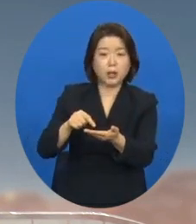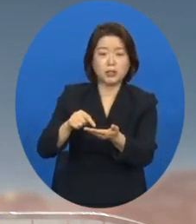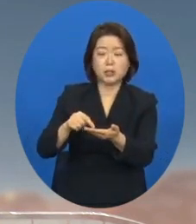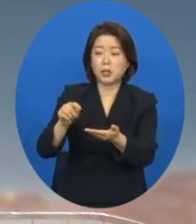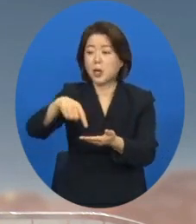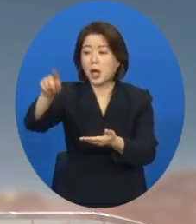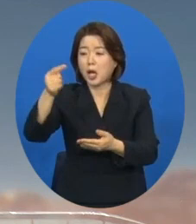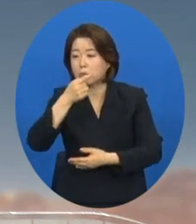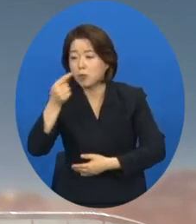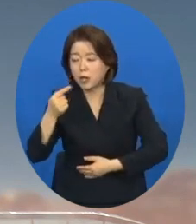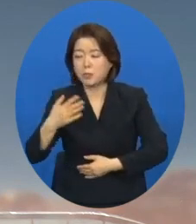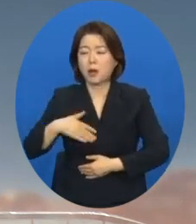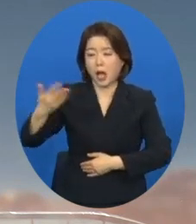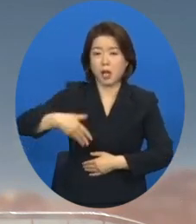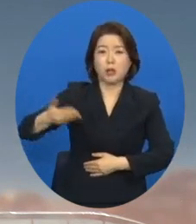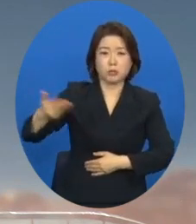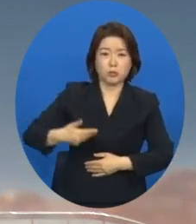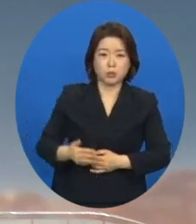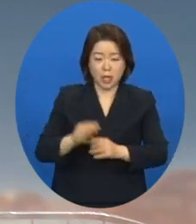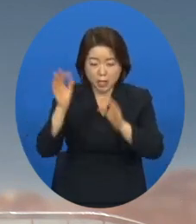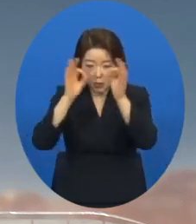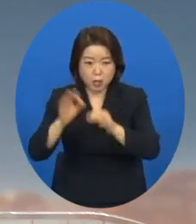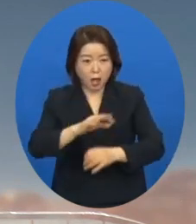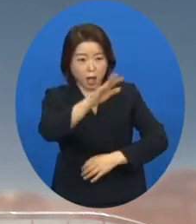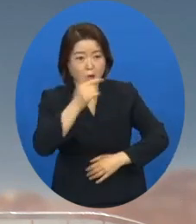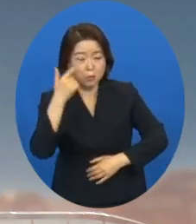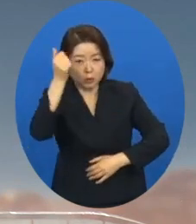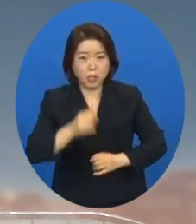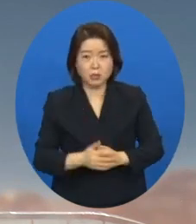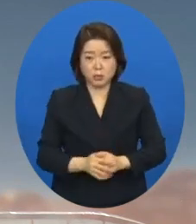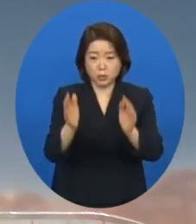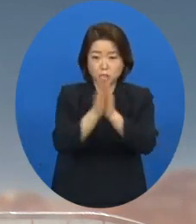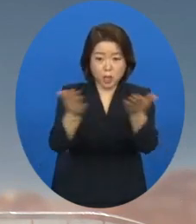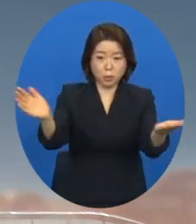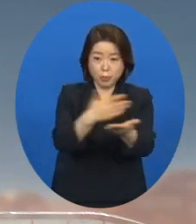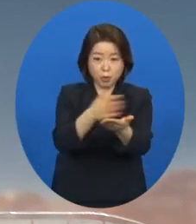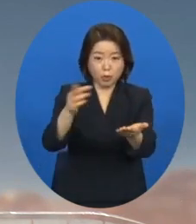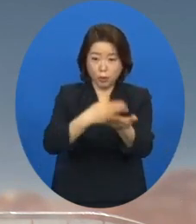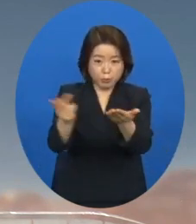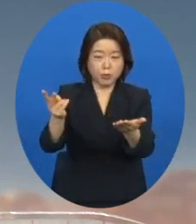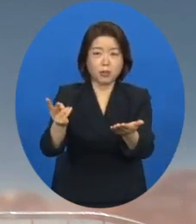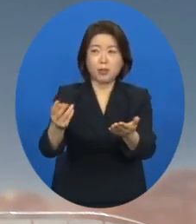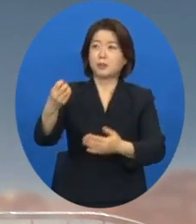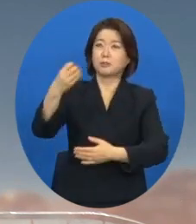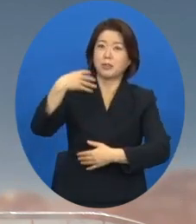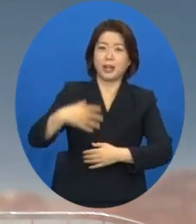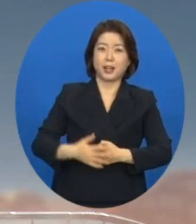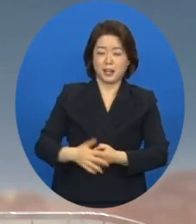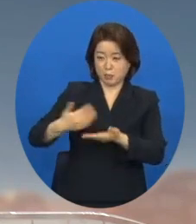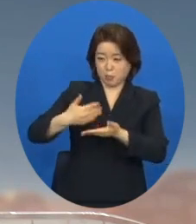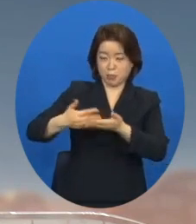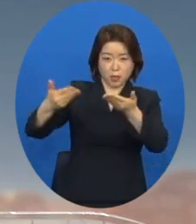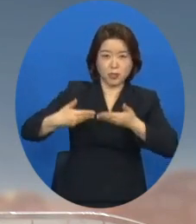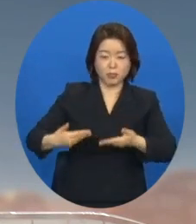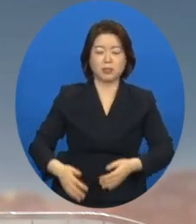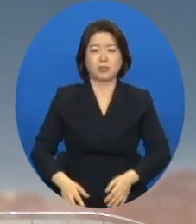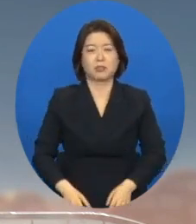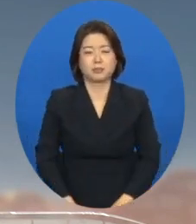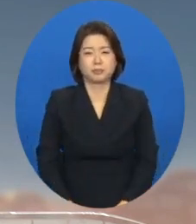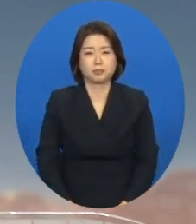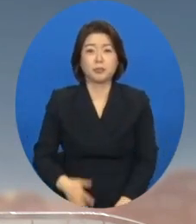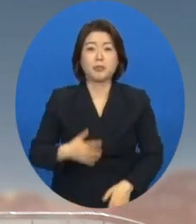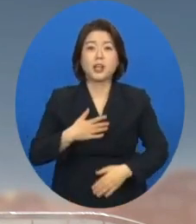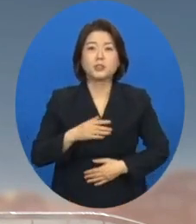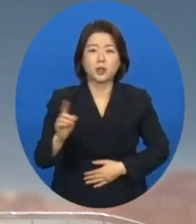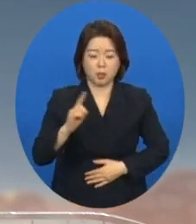알려주시면 좋겠습니다. 막 찾더니 목사님 책이 없습니다. 그러시는 보고를 저에게 그렇게 했어요. 그럼